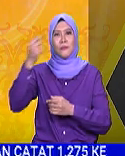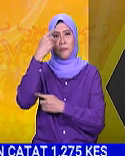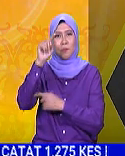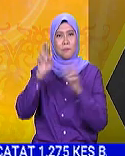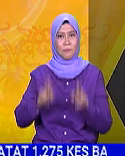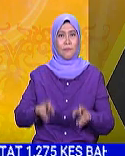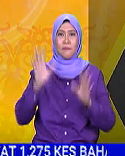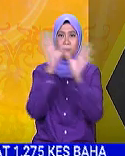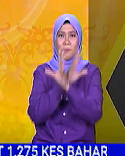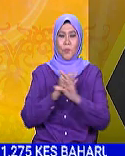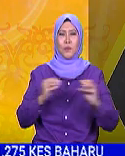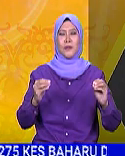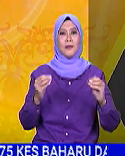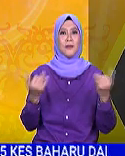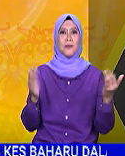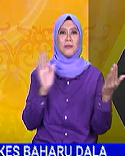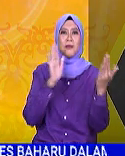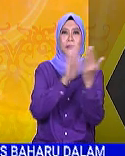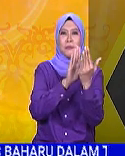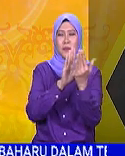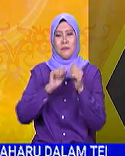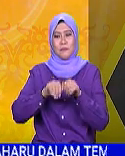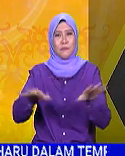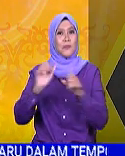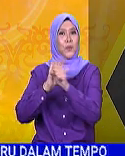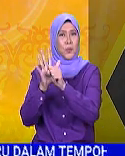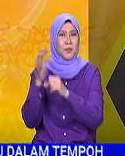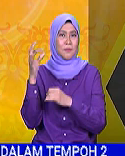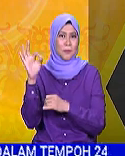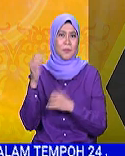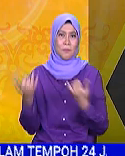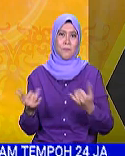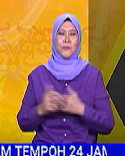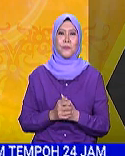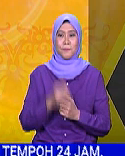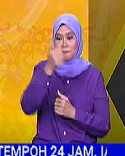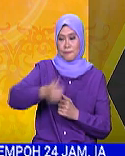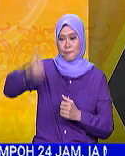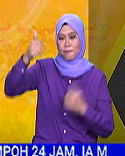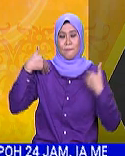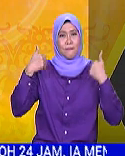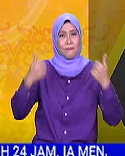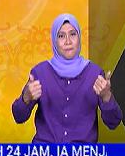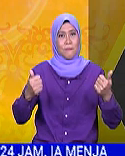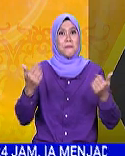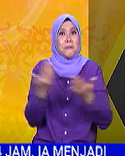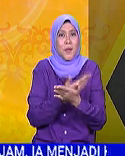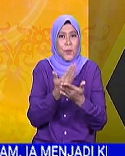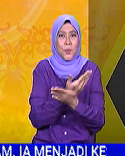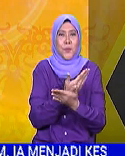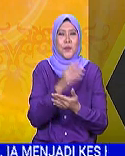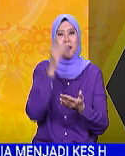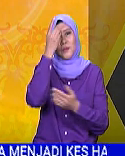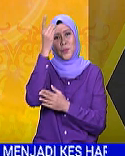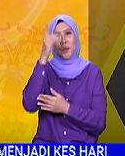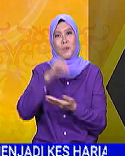rakyat Rawa terutamanya ketika menghadapi pandemi coffee 19 pengarah jabatan kesihatan Negeri Surabaya baharu Dato Dr